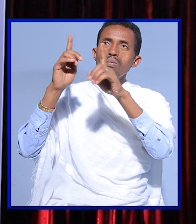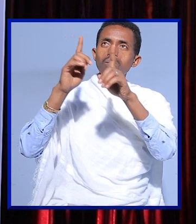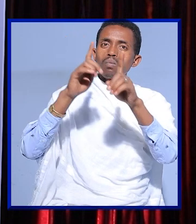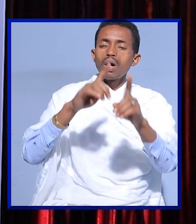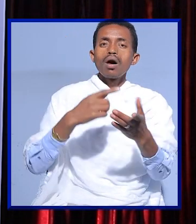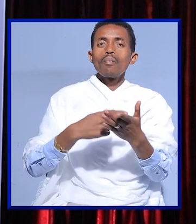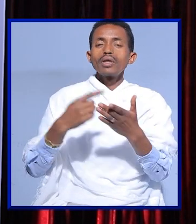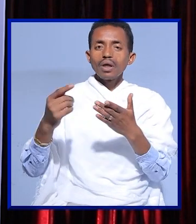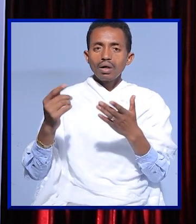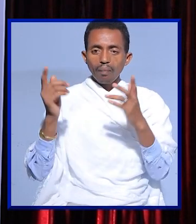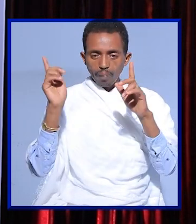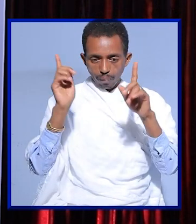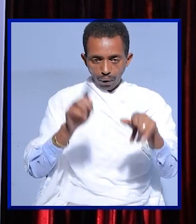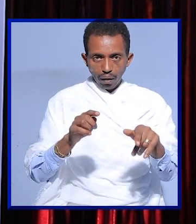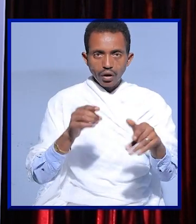በዛ ሲደርሱ